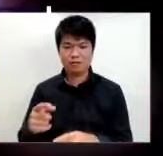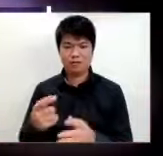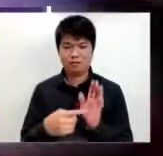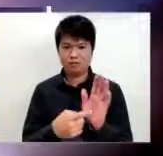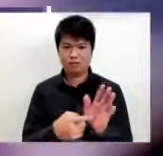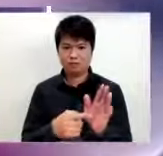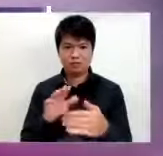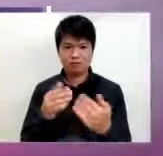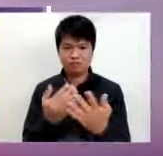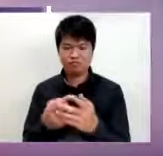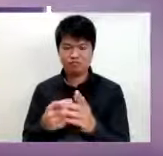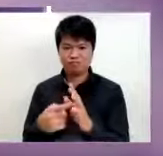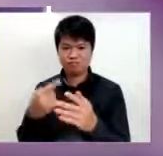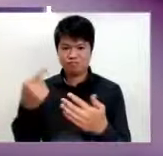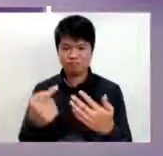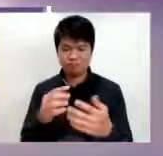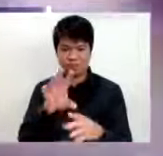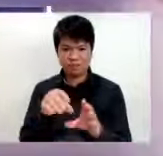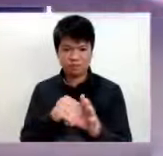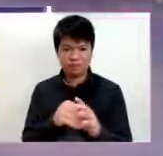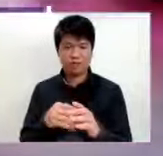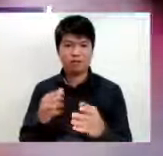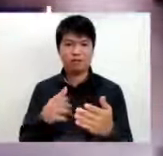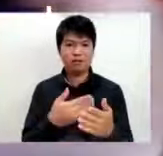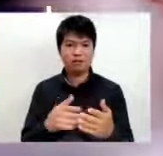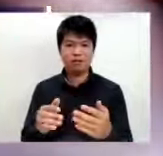pinerform nila ang bago nilang kantang Karera,